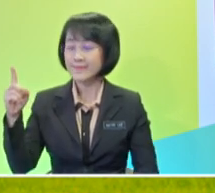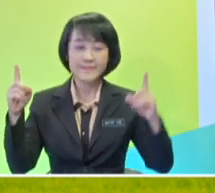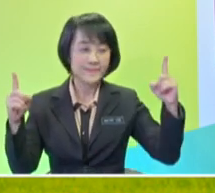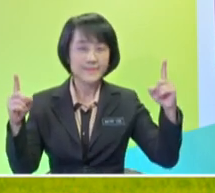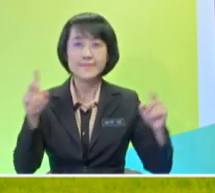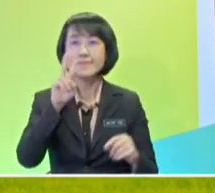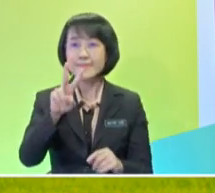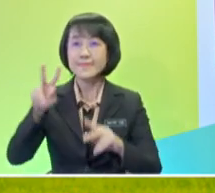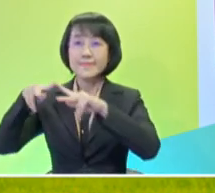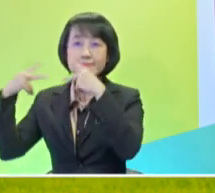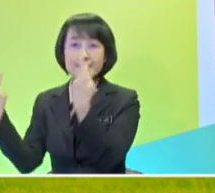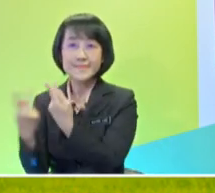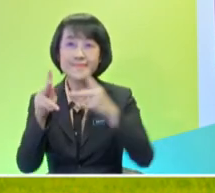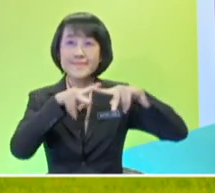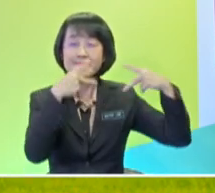jadi